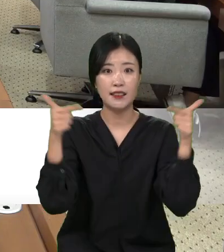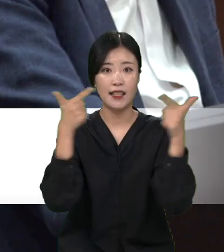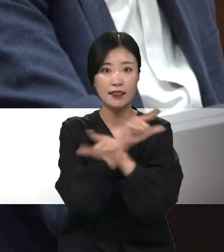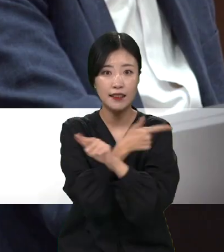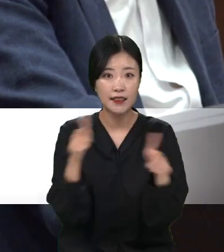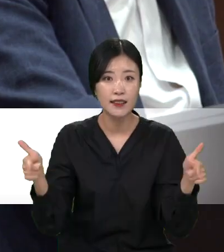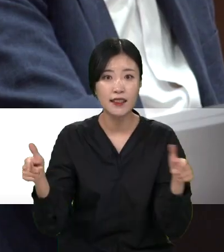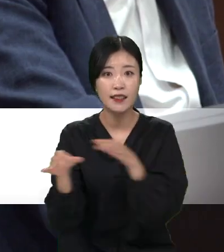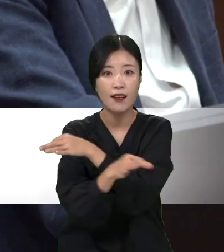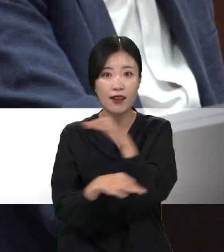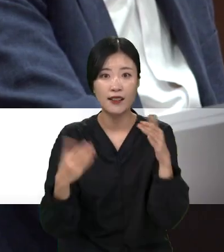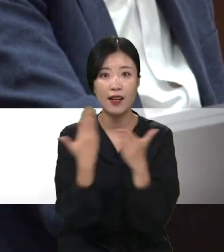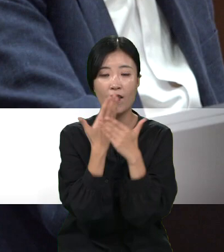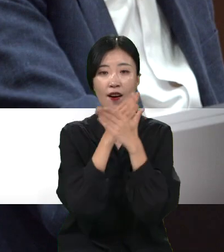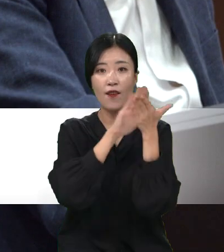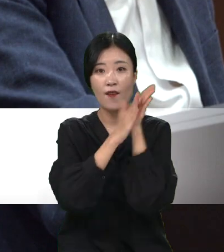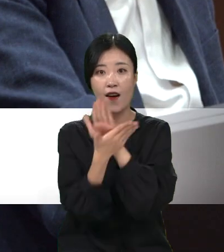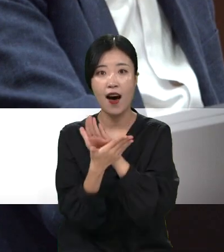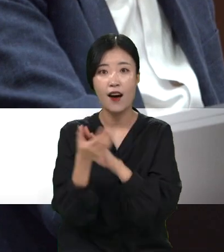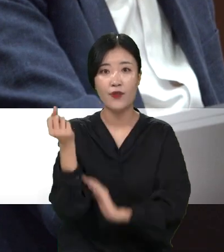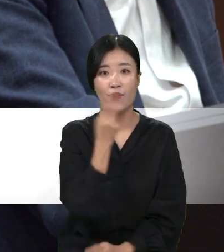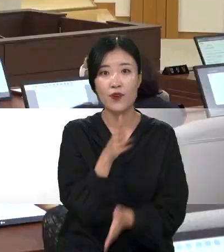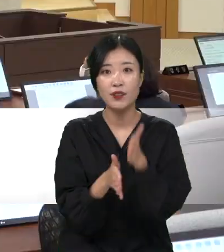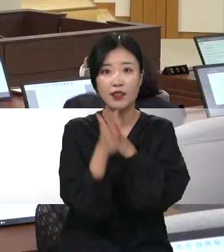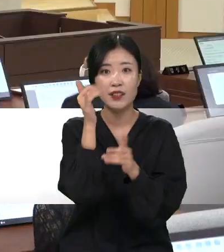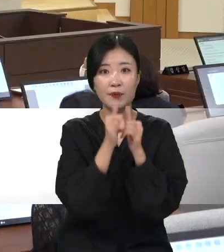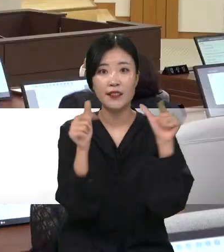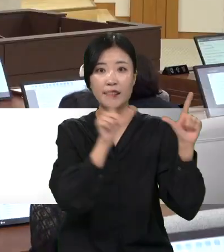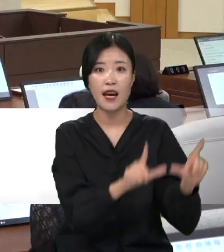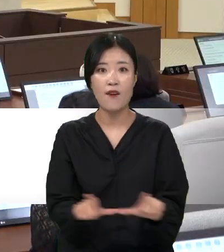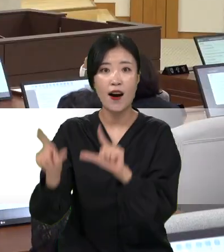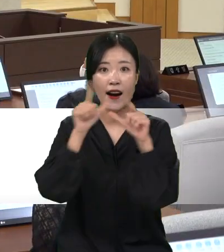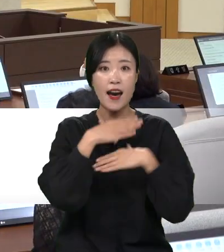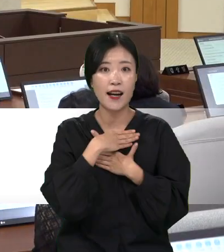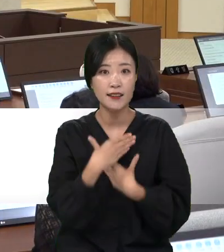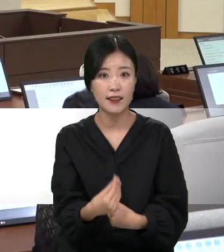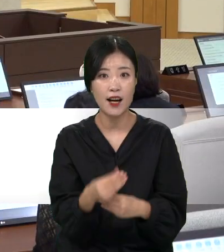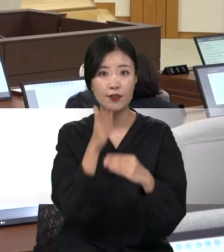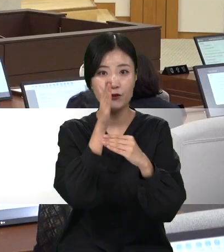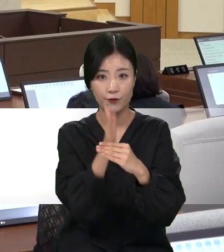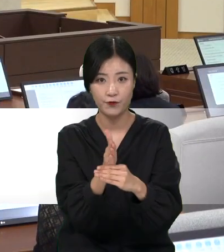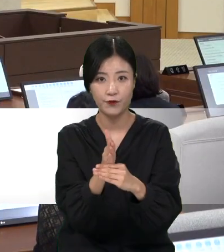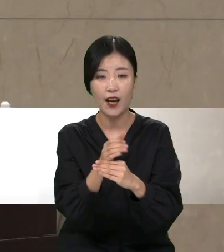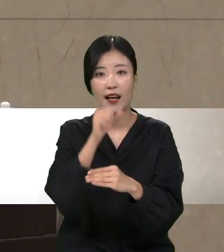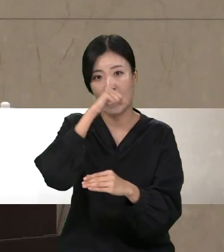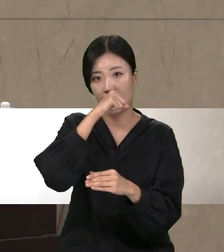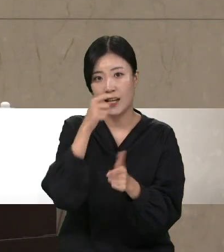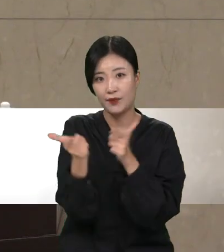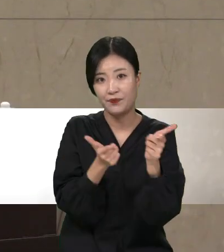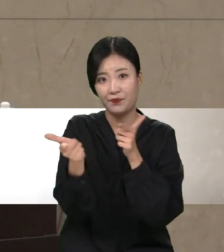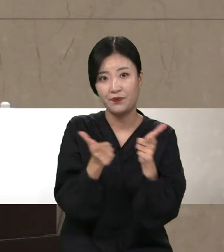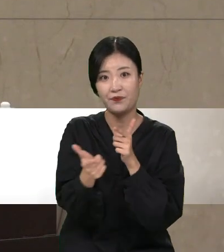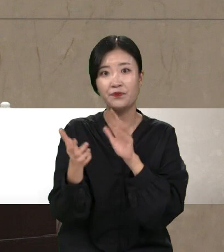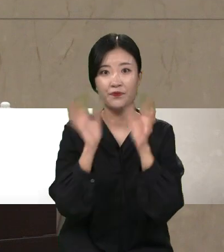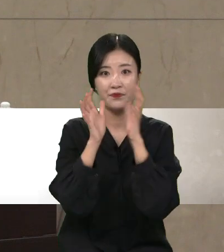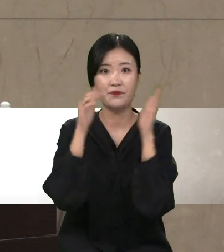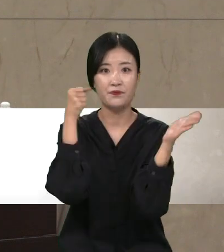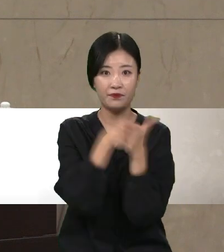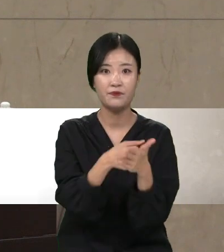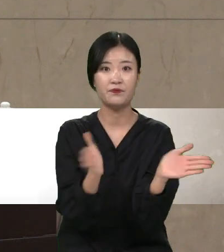민생 경제 활성화와 시민 생활 안정에 중점을 두고 예산을 조정 편성했다 고 밝혔습니다